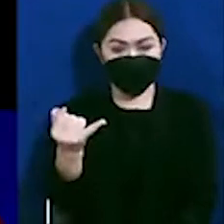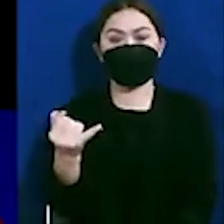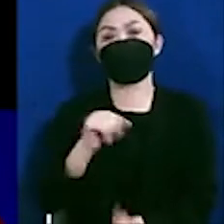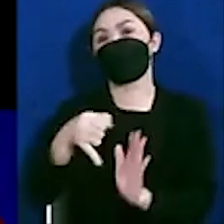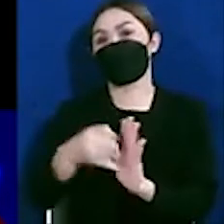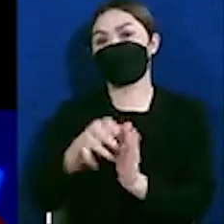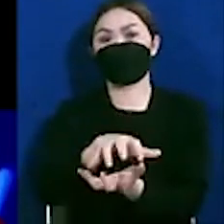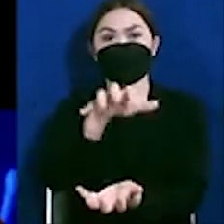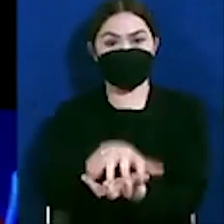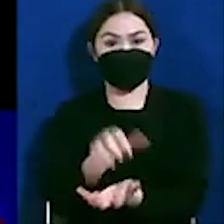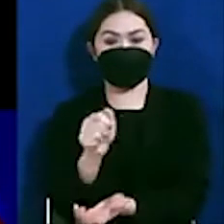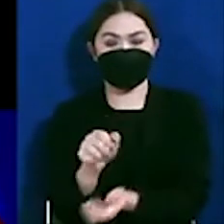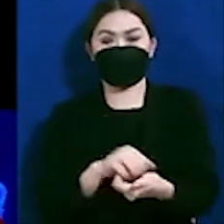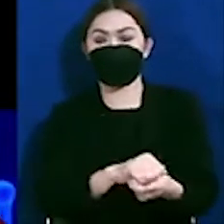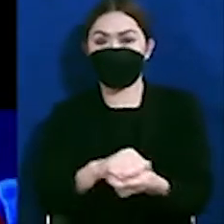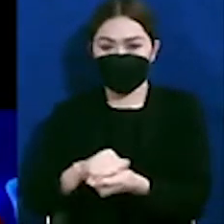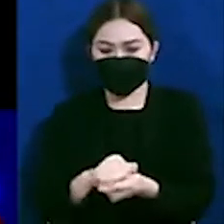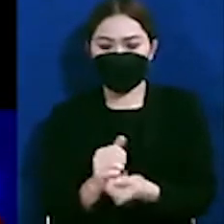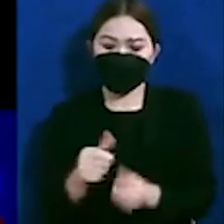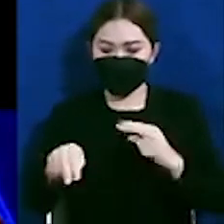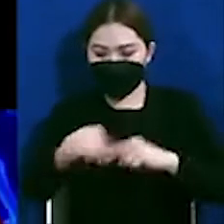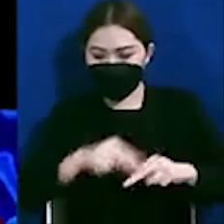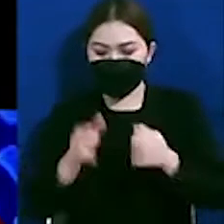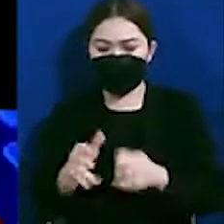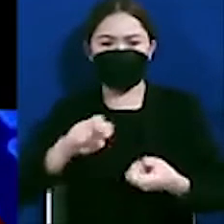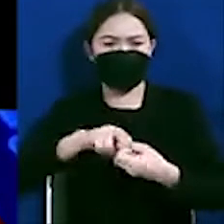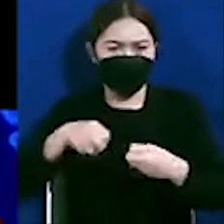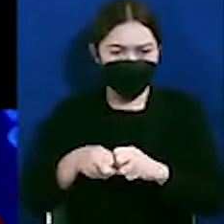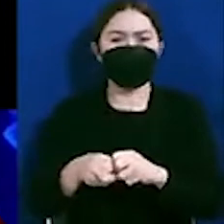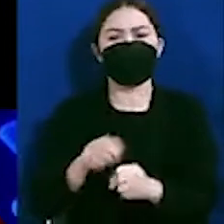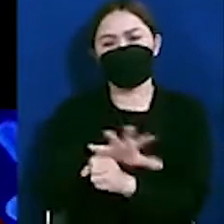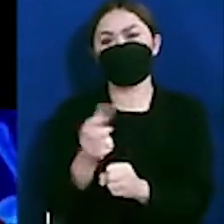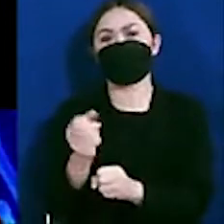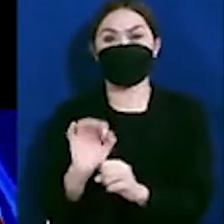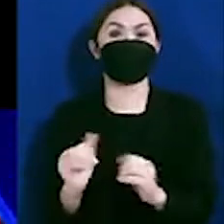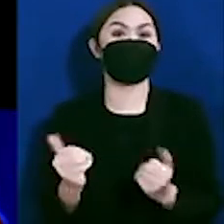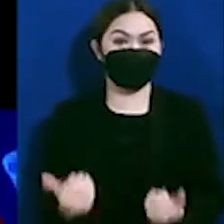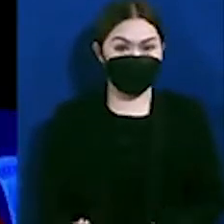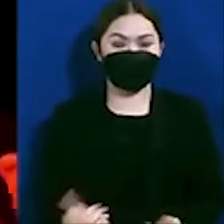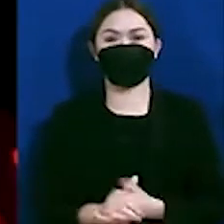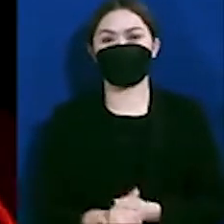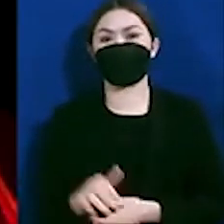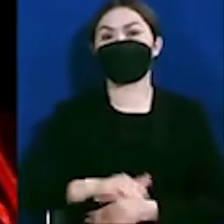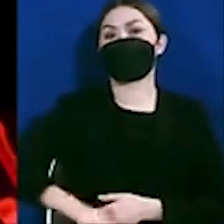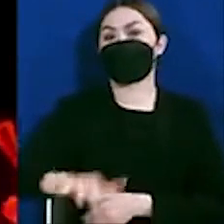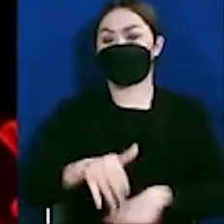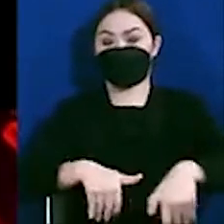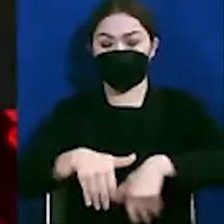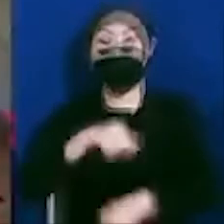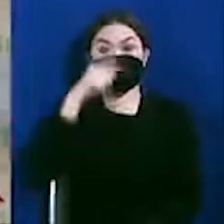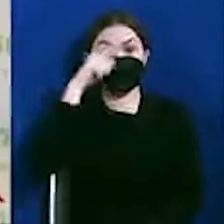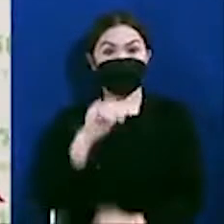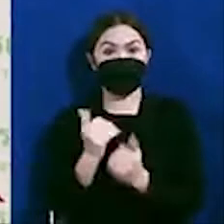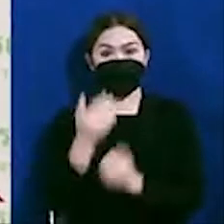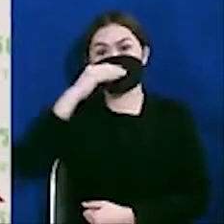จังหวัดสมุทรปราการที่ร่วมกันดูแลประชาชนในภาวะวิกฤตเช่นนี้ครับพี่น้องประชาชนครับในวันนี้